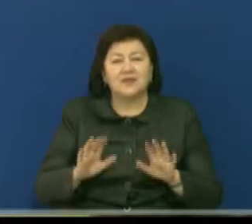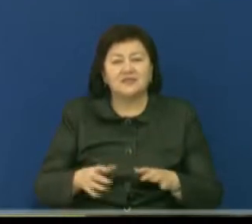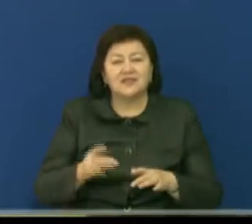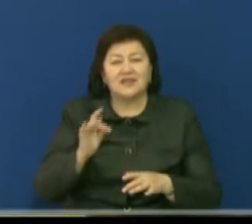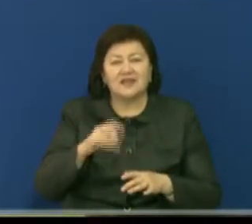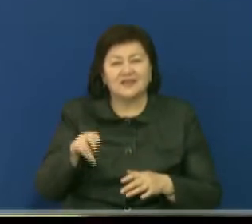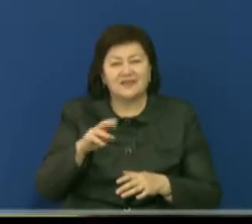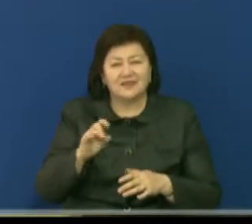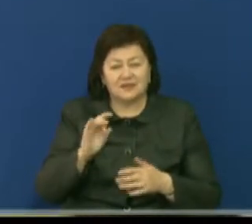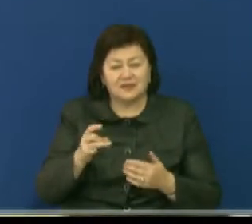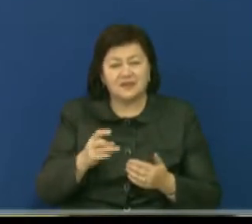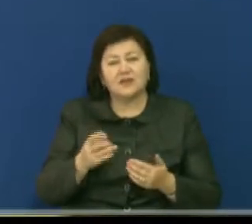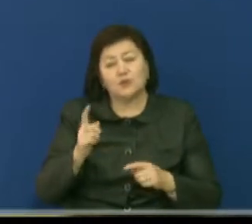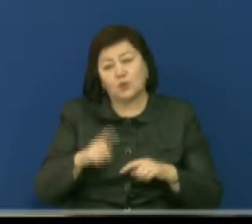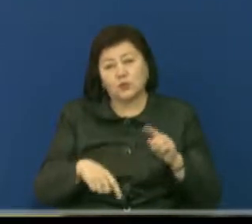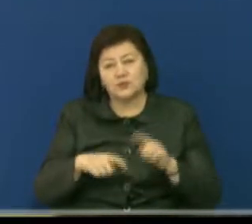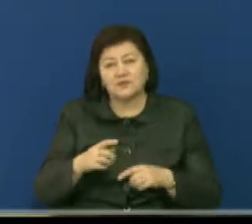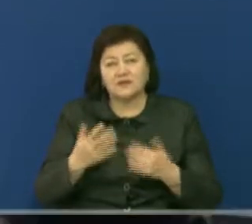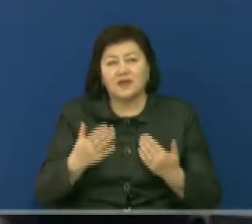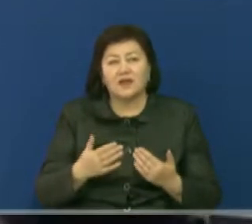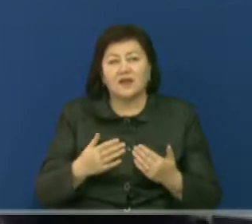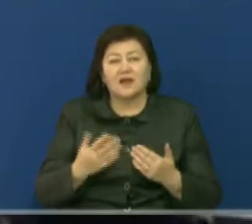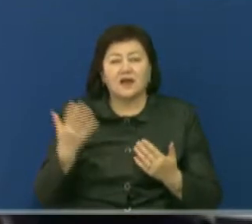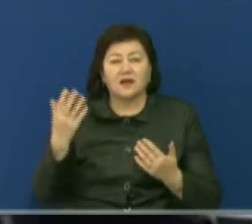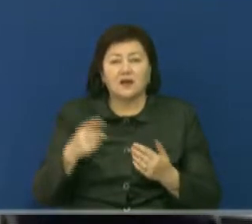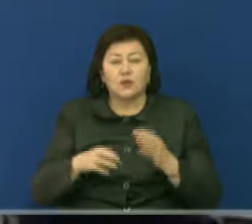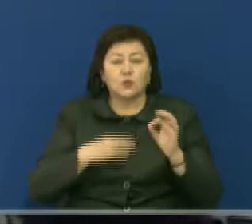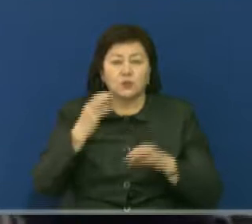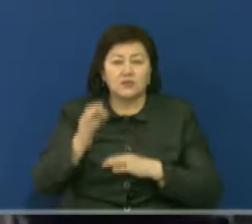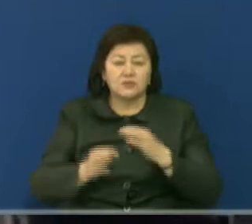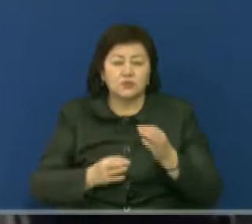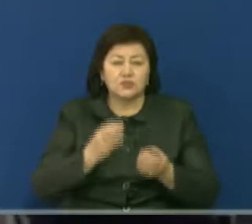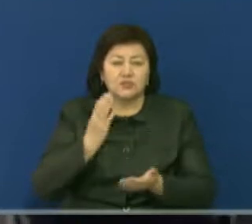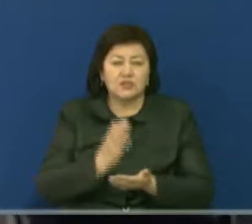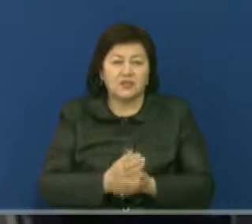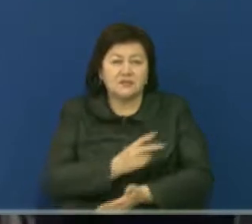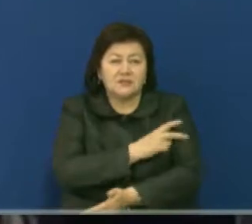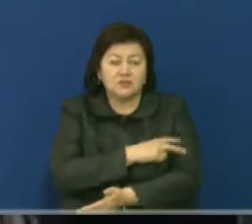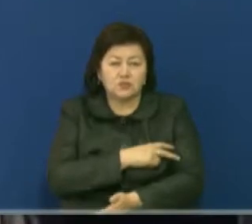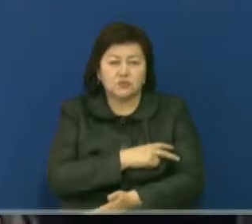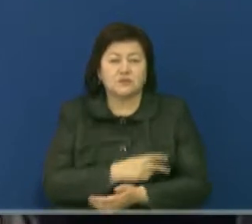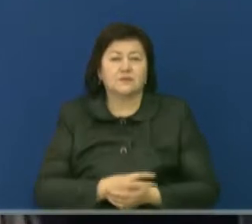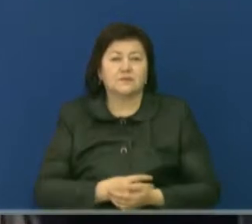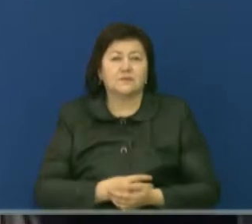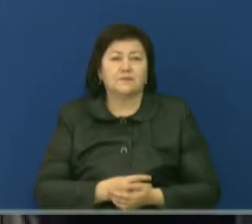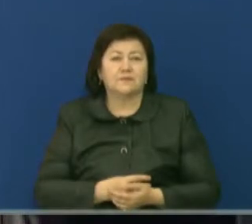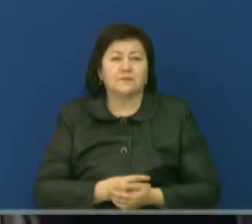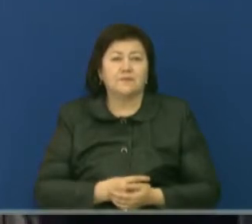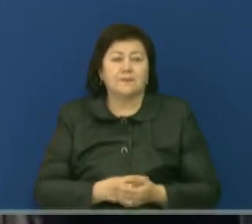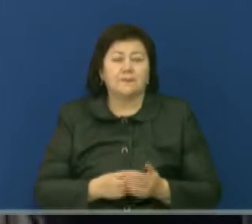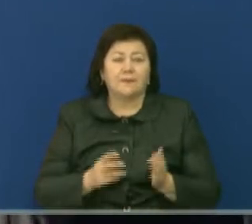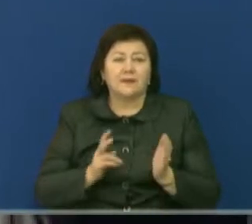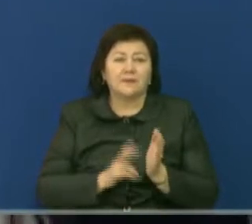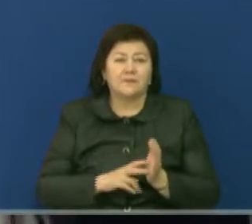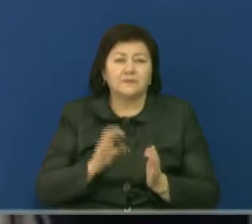домах на селе организовано круглосуточное дежурство. 11 мая на 7 часов 00 минут в поселке